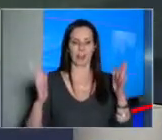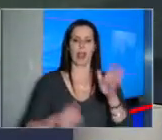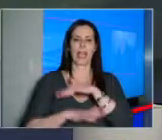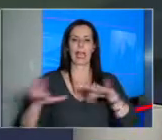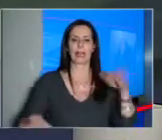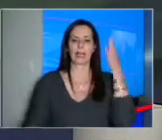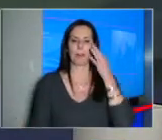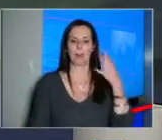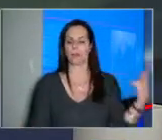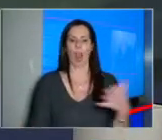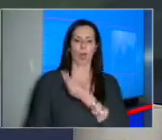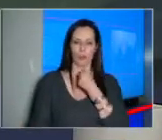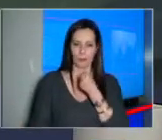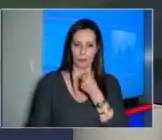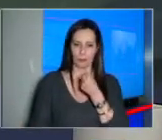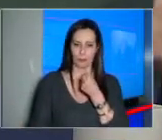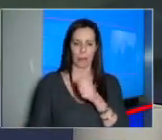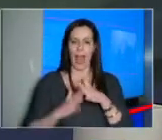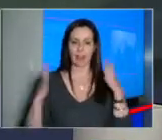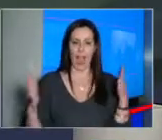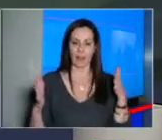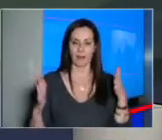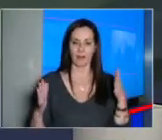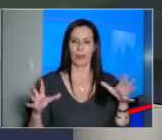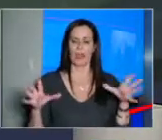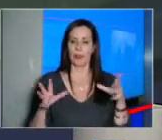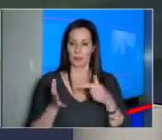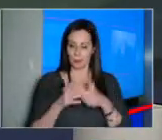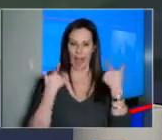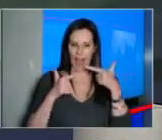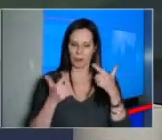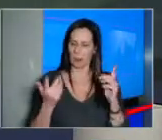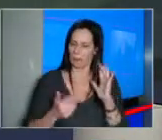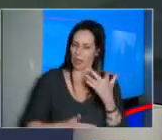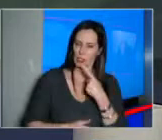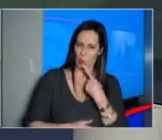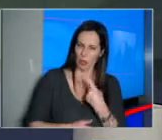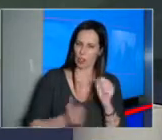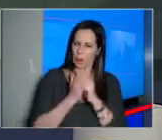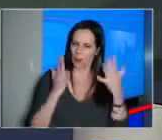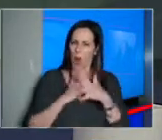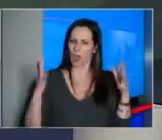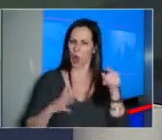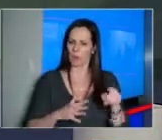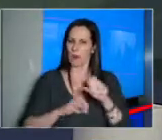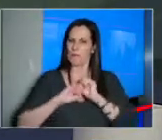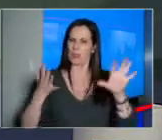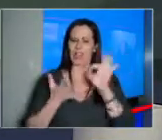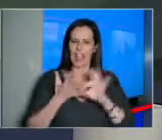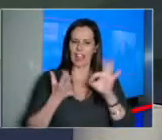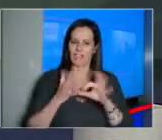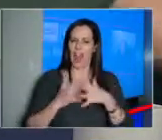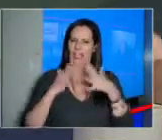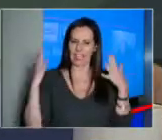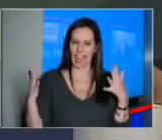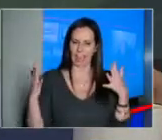ילדי תימן, המזרח והבלקן החטופים. ענק. איתנו על מנת להסביר לי מה זה אומר שבעיתון הענק הזה מפרסמים כתבה